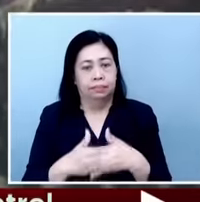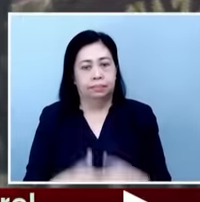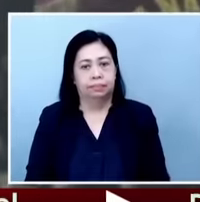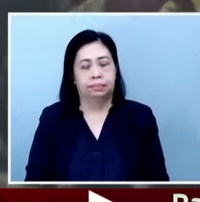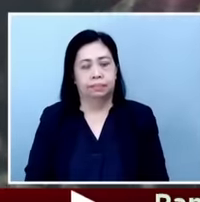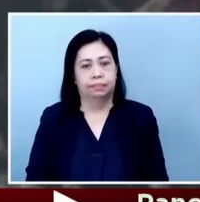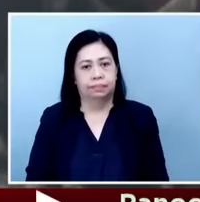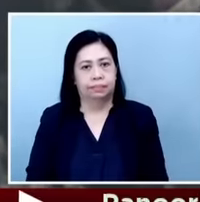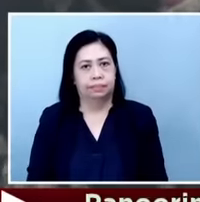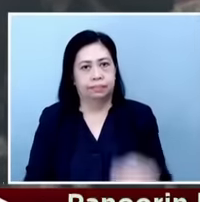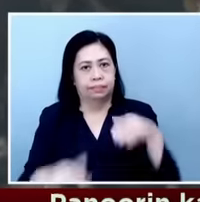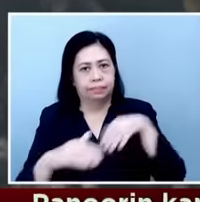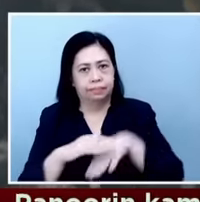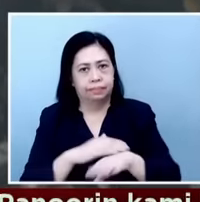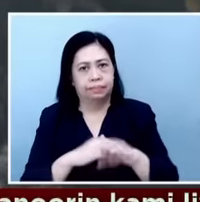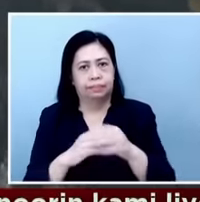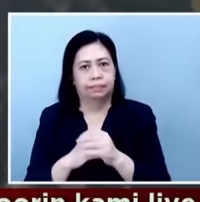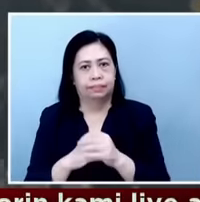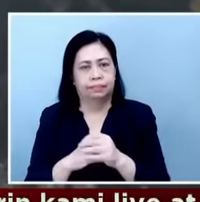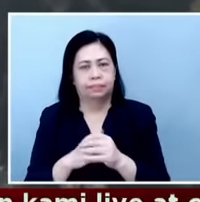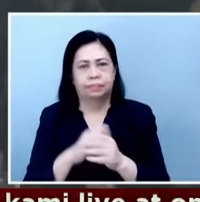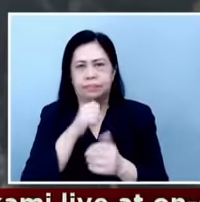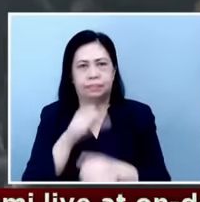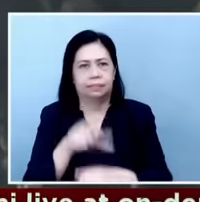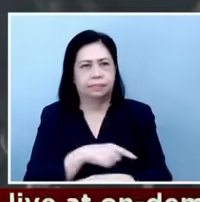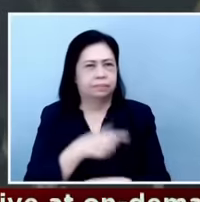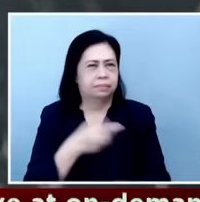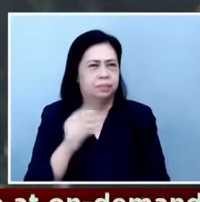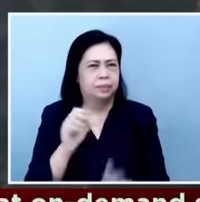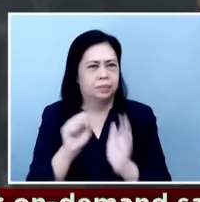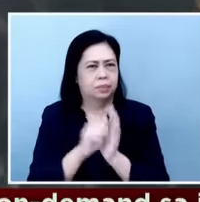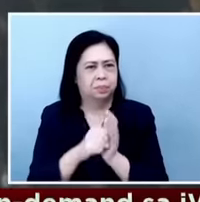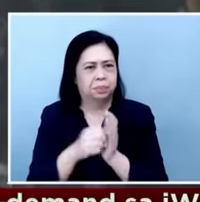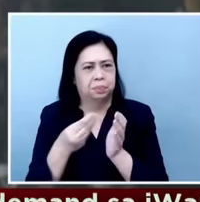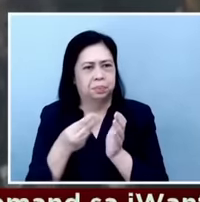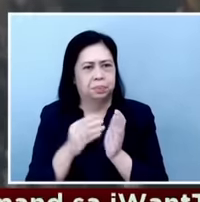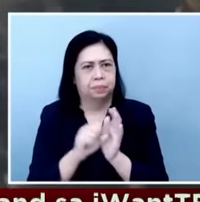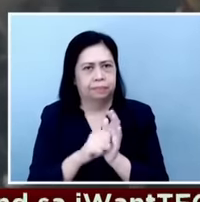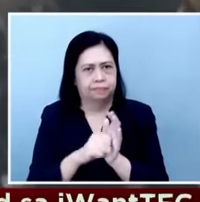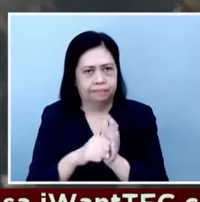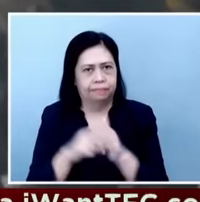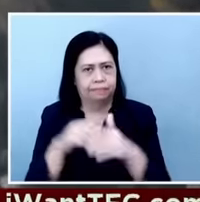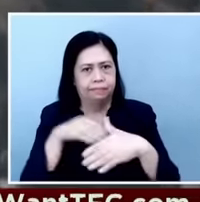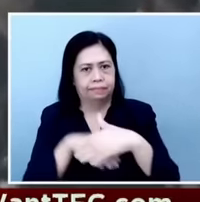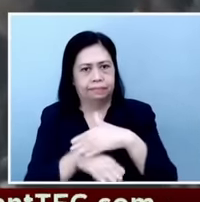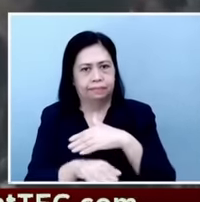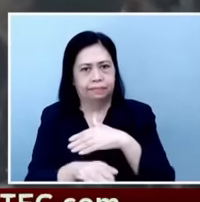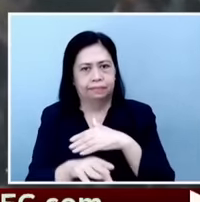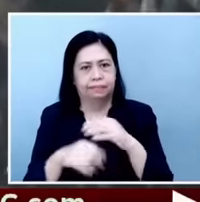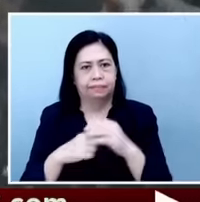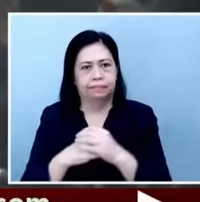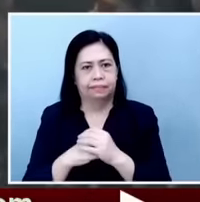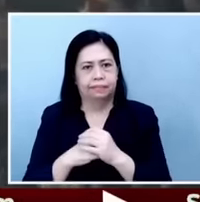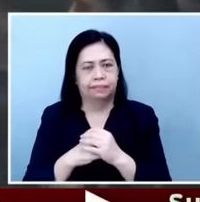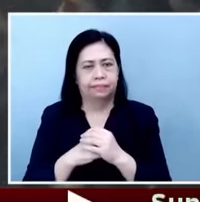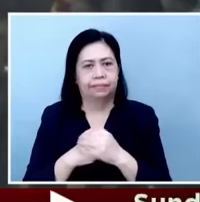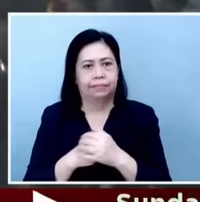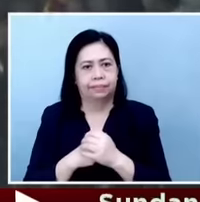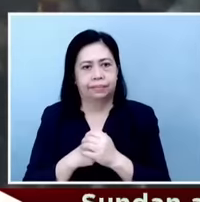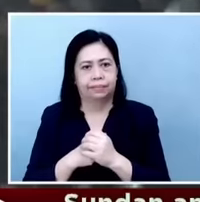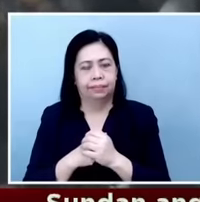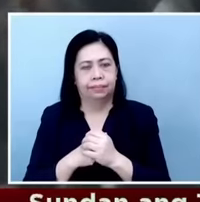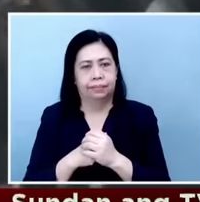na makapasok. Hindi na ho magtatagal, mga ilang sandali na siguro ay makakapasok na agad